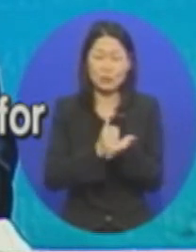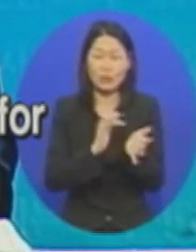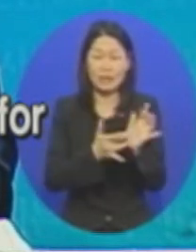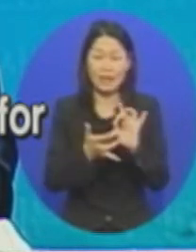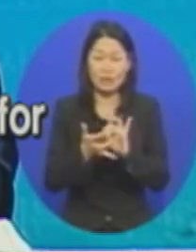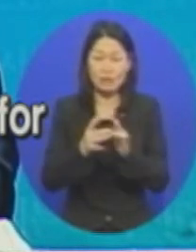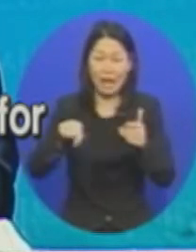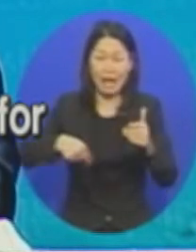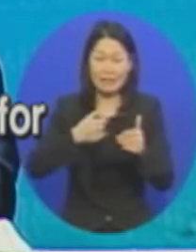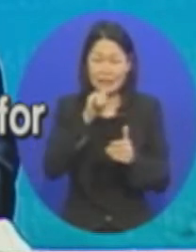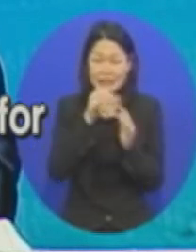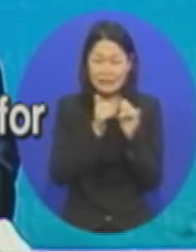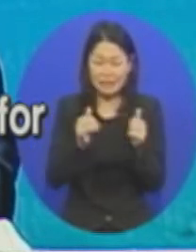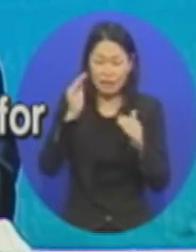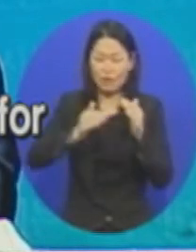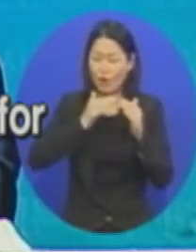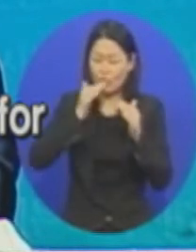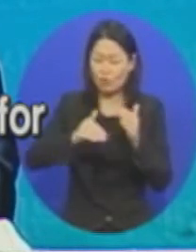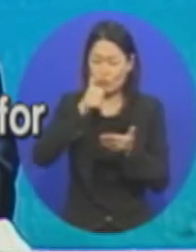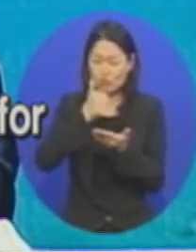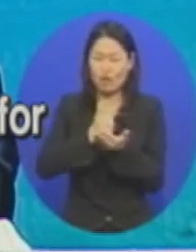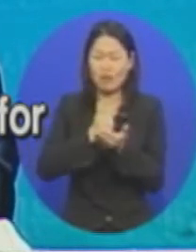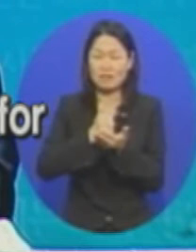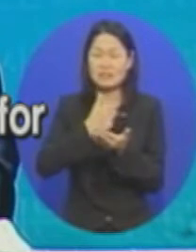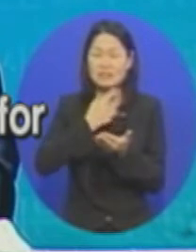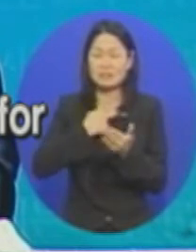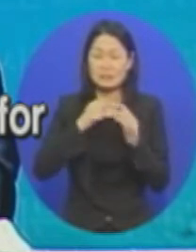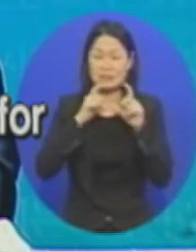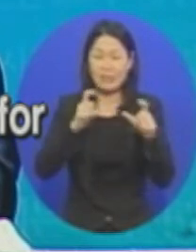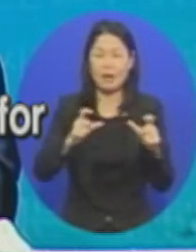결코 정죄함이 없나니